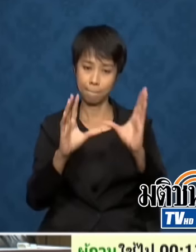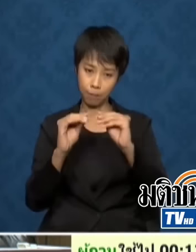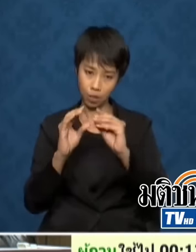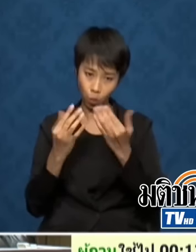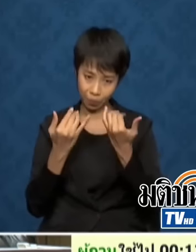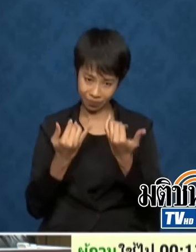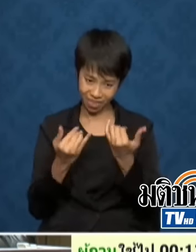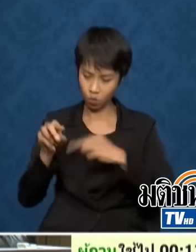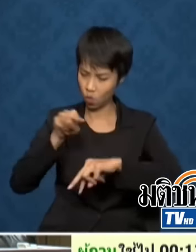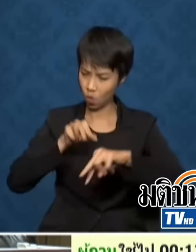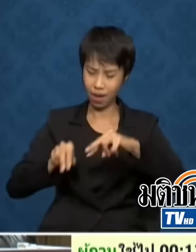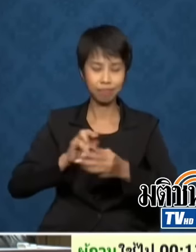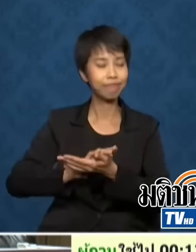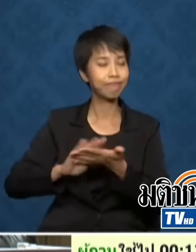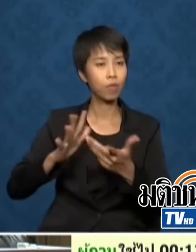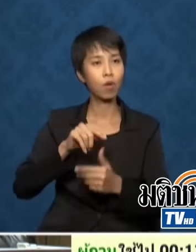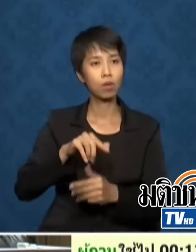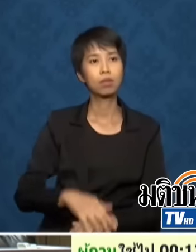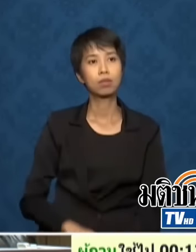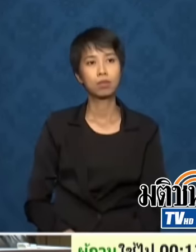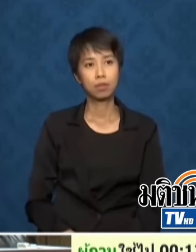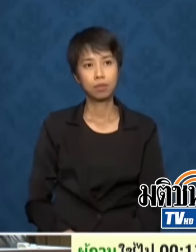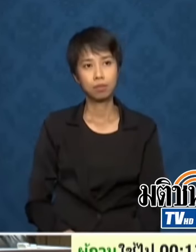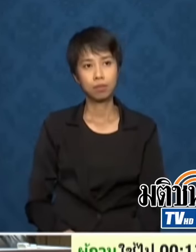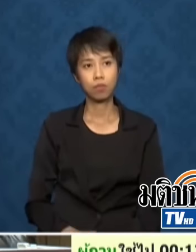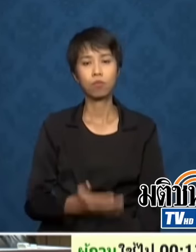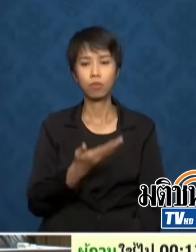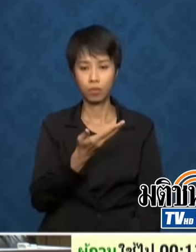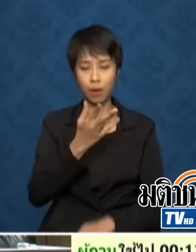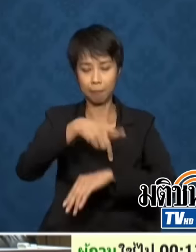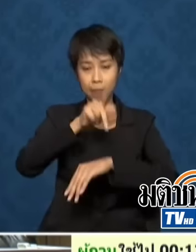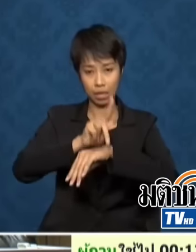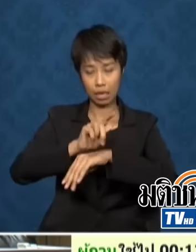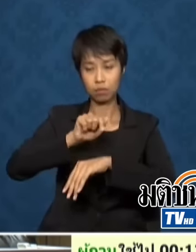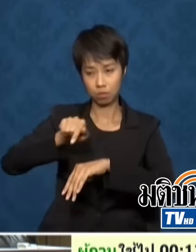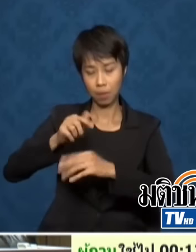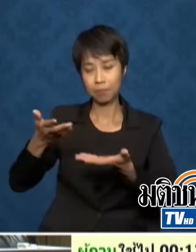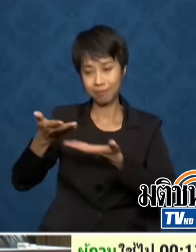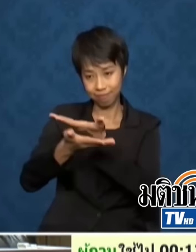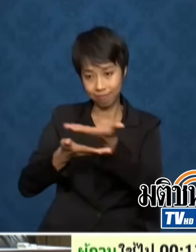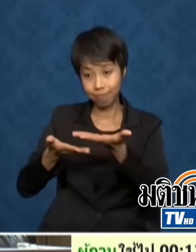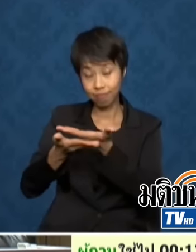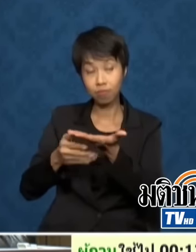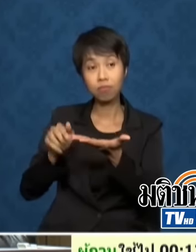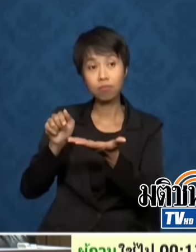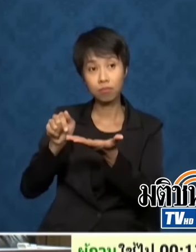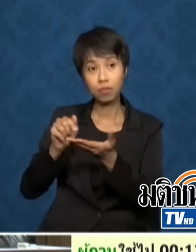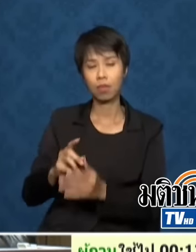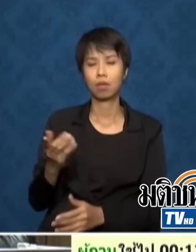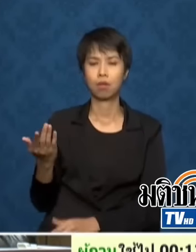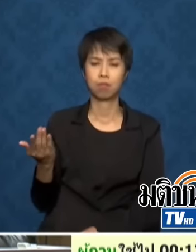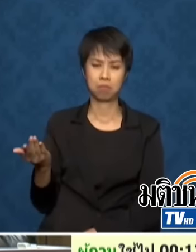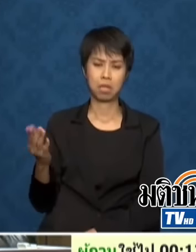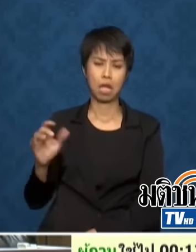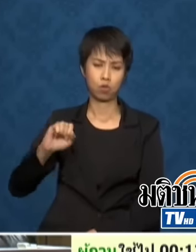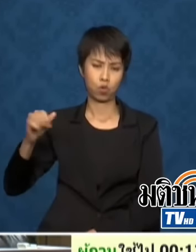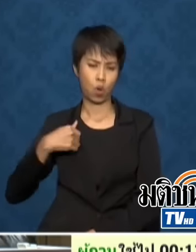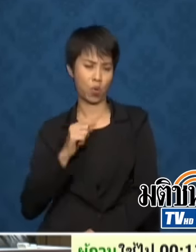ในข้อ9นะคะและก็ช่วยท่านประธานช่วยพิจารณาวินิจฉัยในข้อคำถามของสม